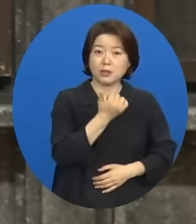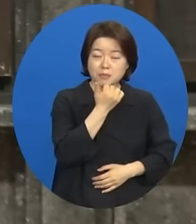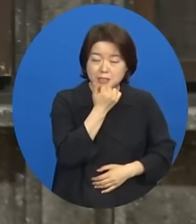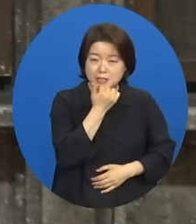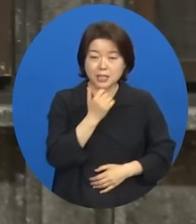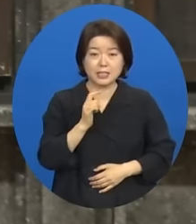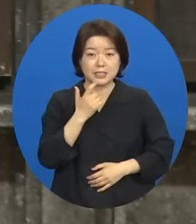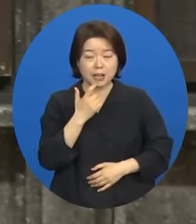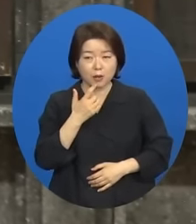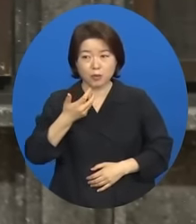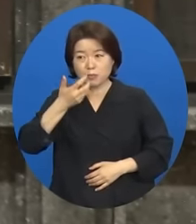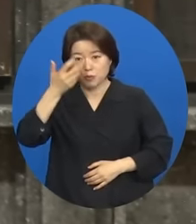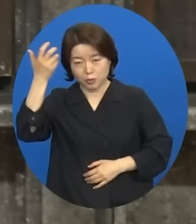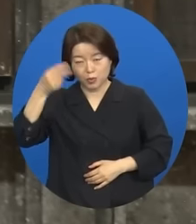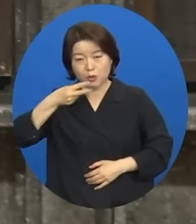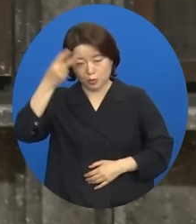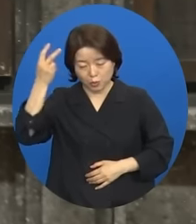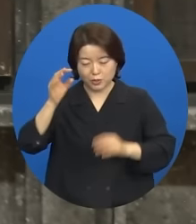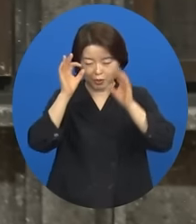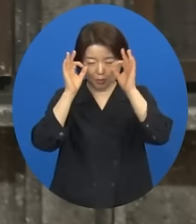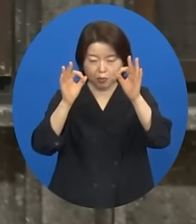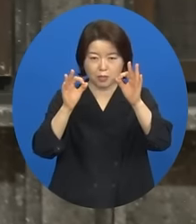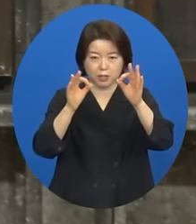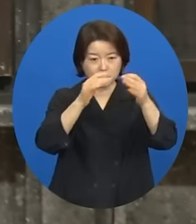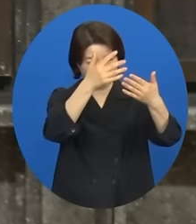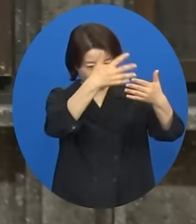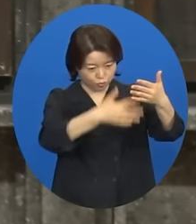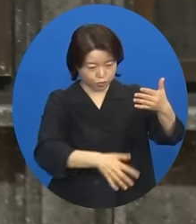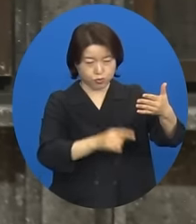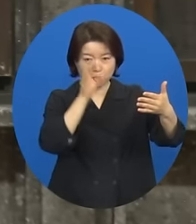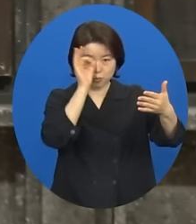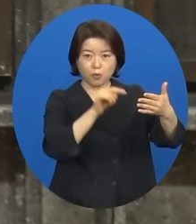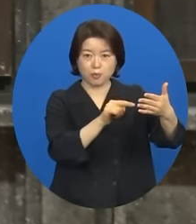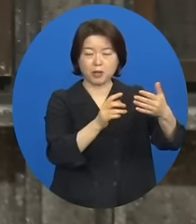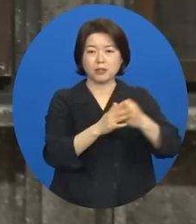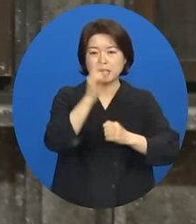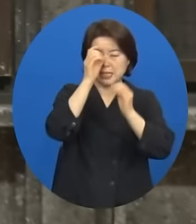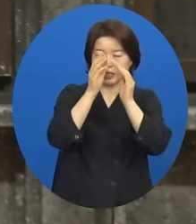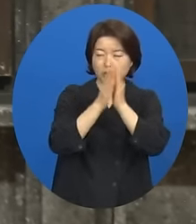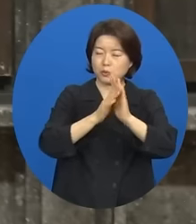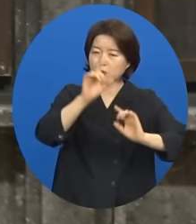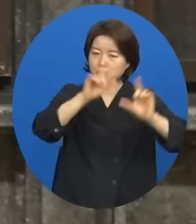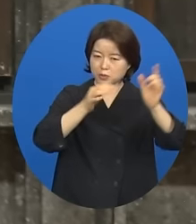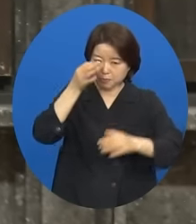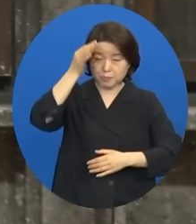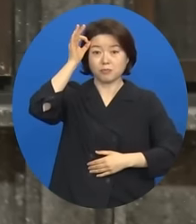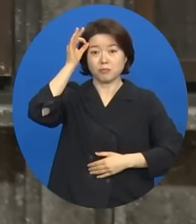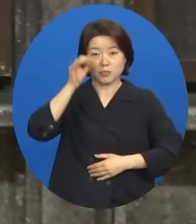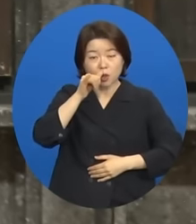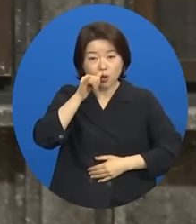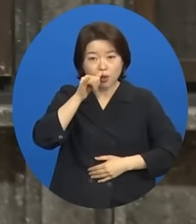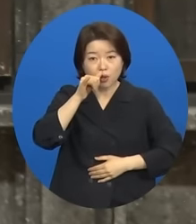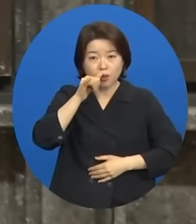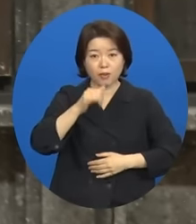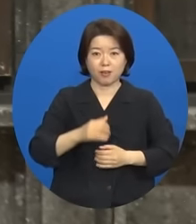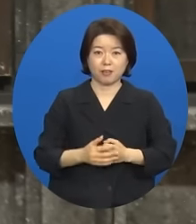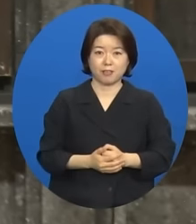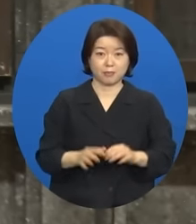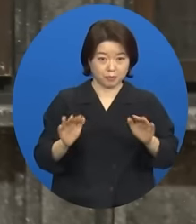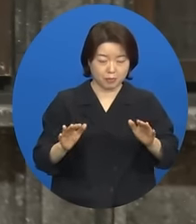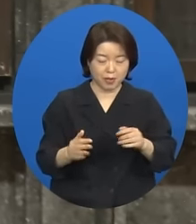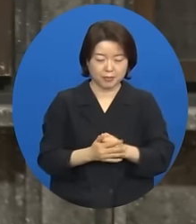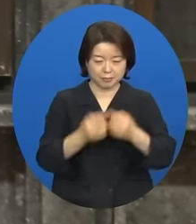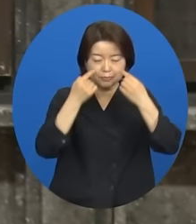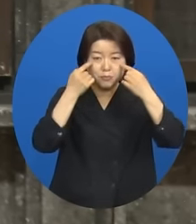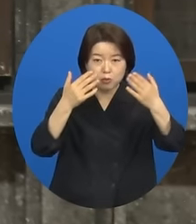요셉의 이야기를 앞으로 보시면서 지금까지 보셨지만 기도한 장면 생각나십니까? 자,